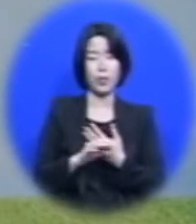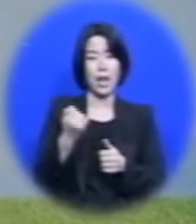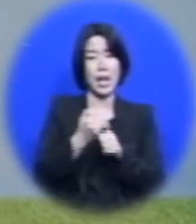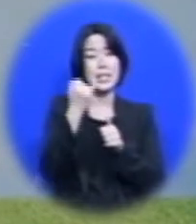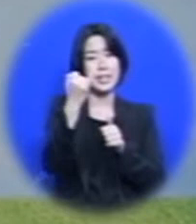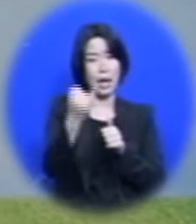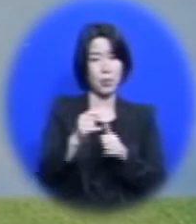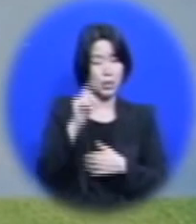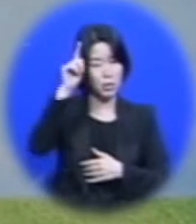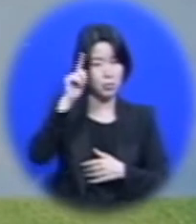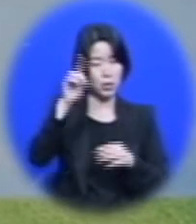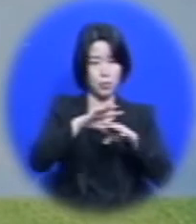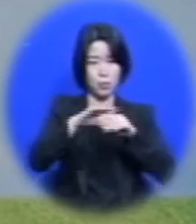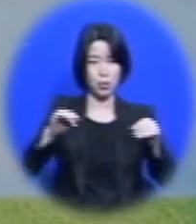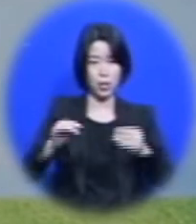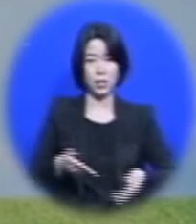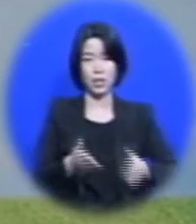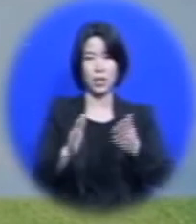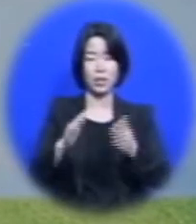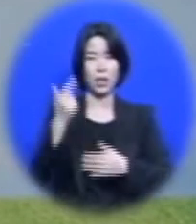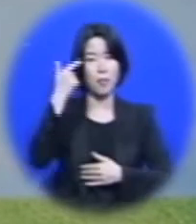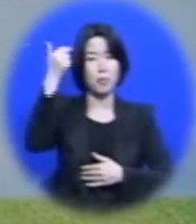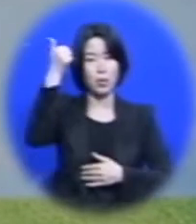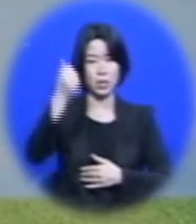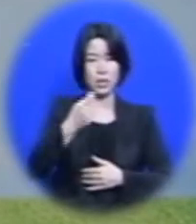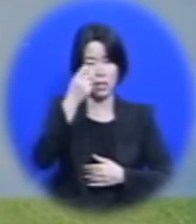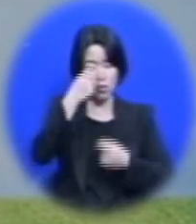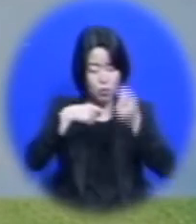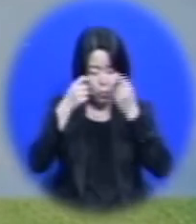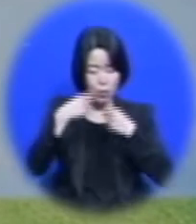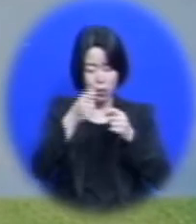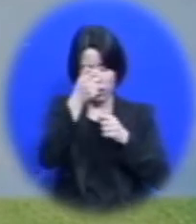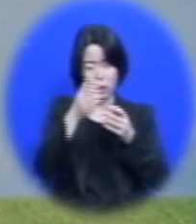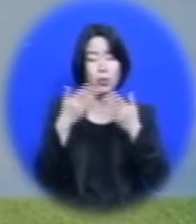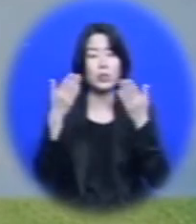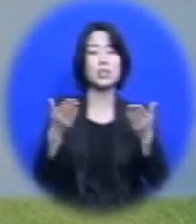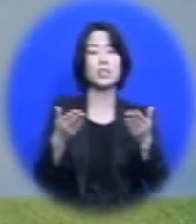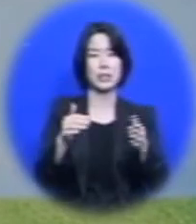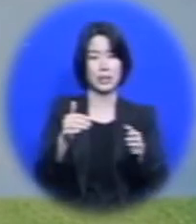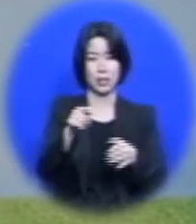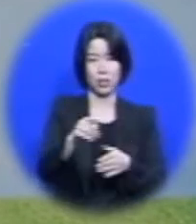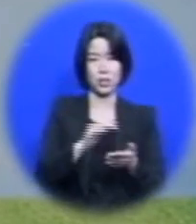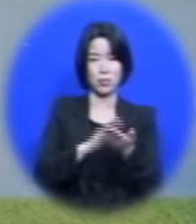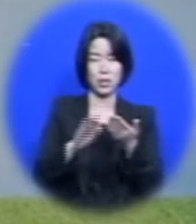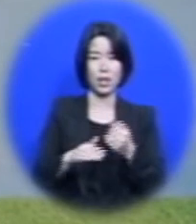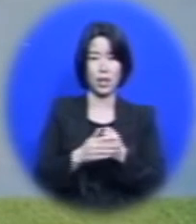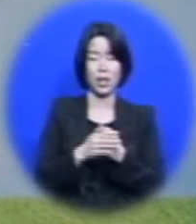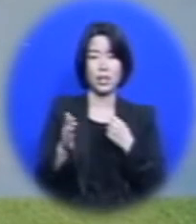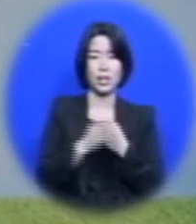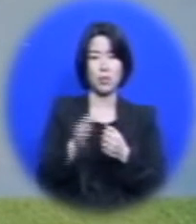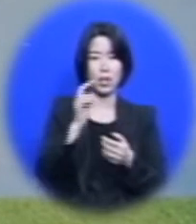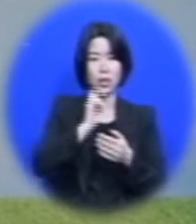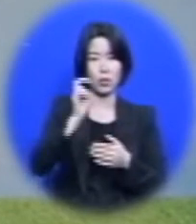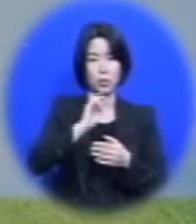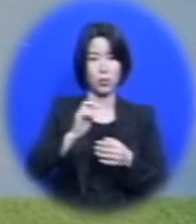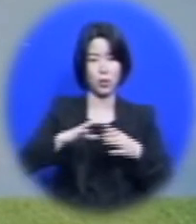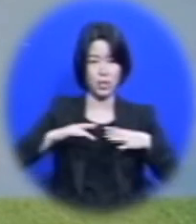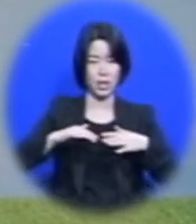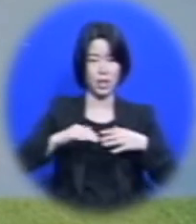사모님의 스트레스가 풀리는 길은 목사님이 눈물로 기도하는 것입니다. 그래서 노래자랑 행사가